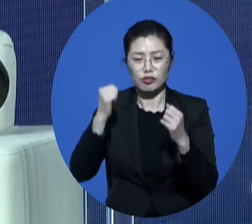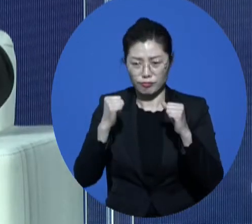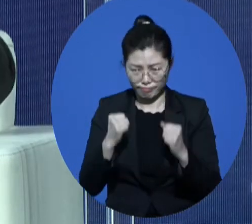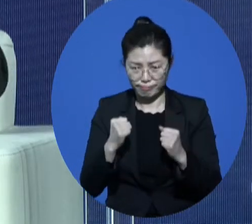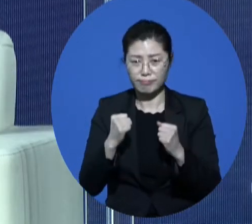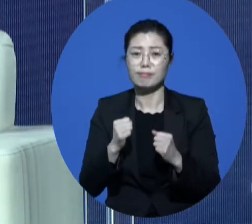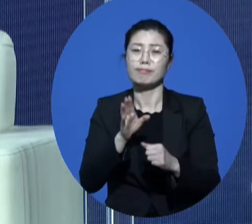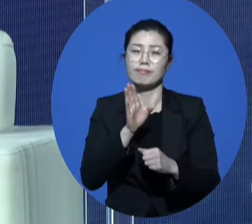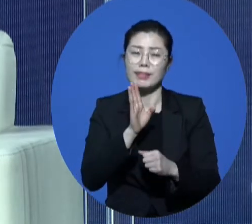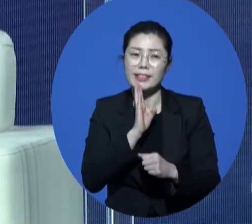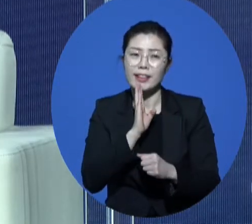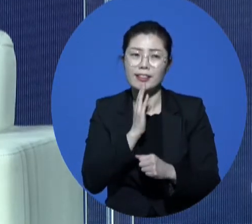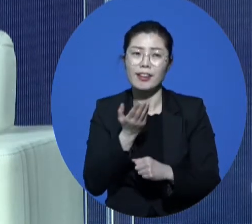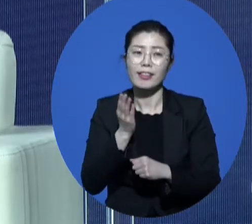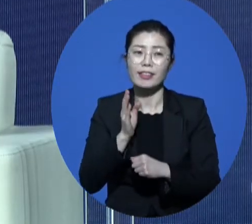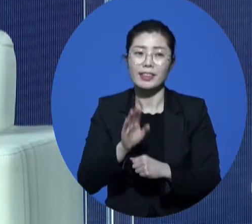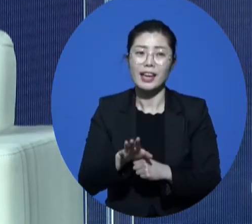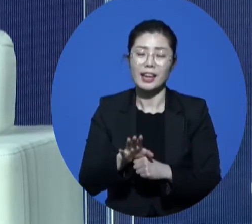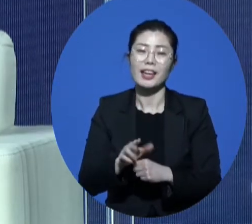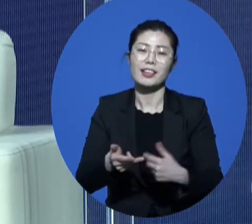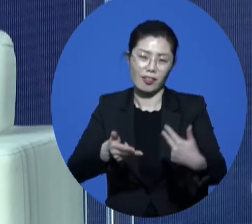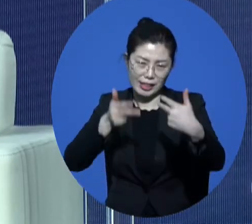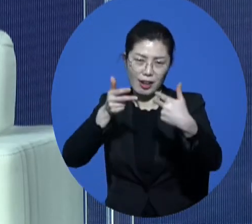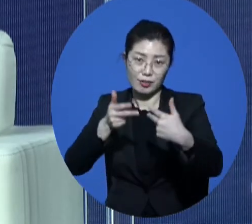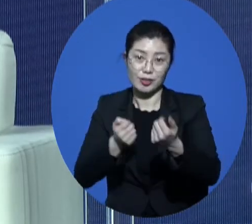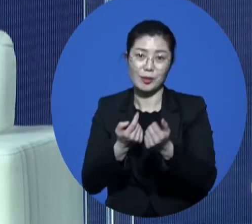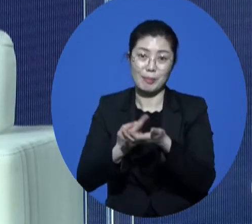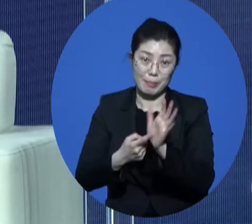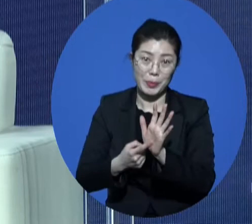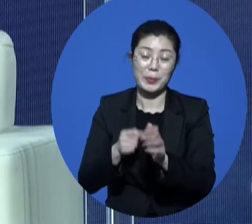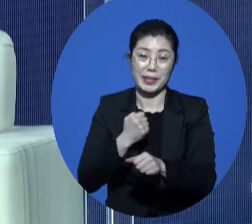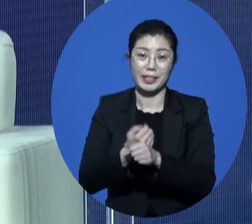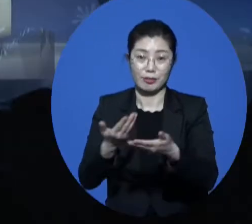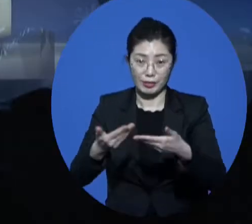줌으로 발제를 해주시겠습니다. 이진희 대표님 모시겠습니다.